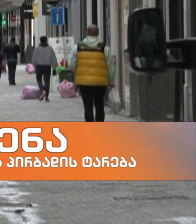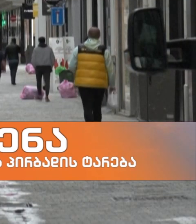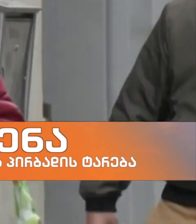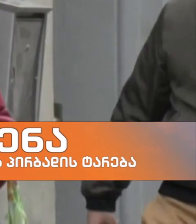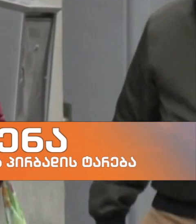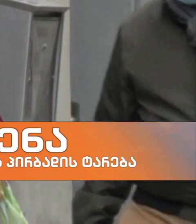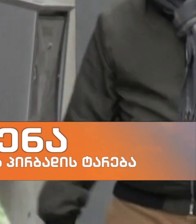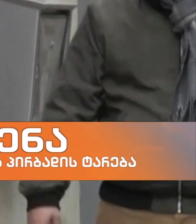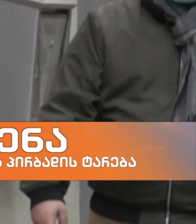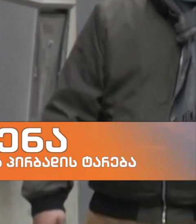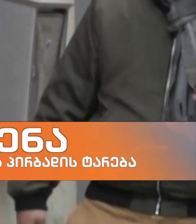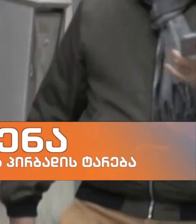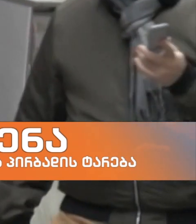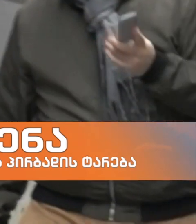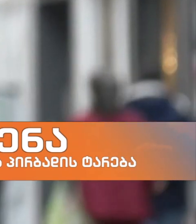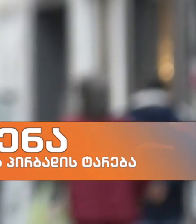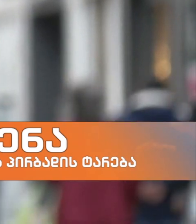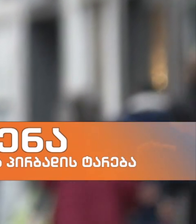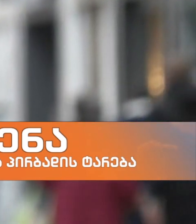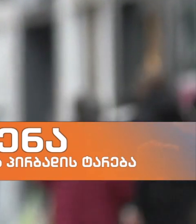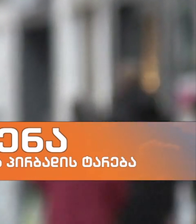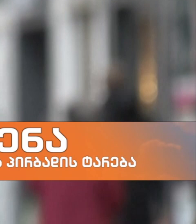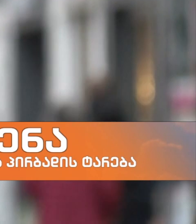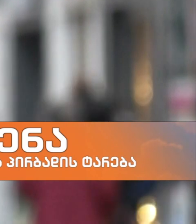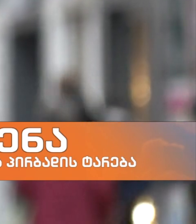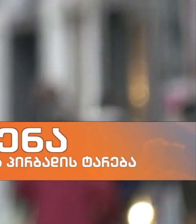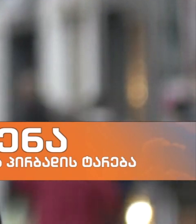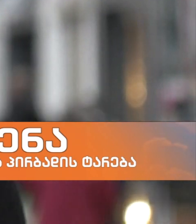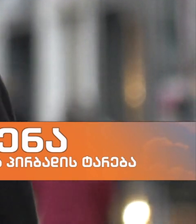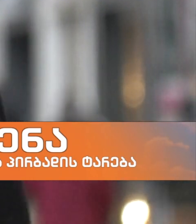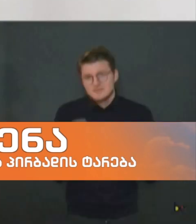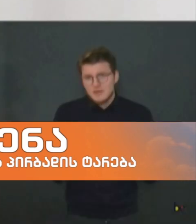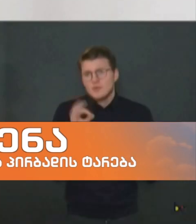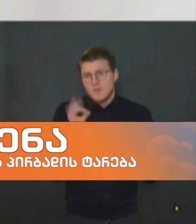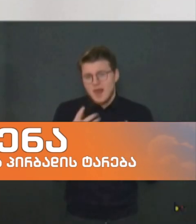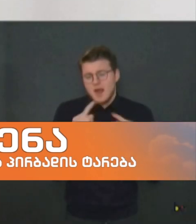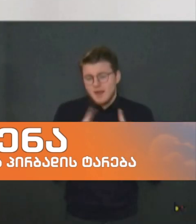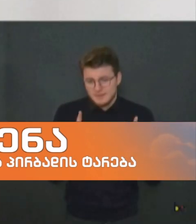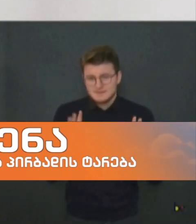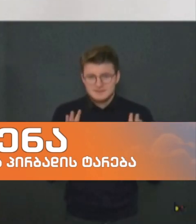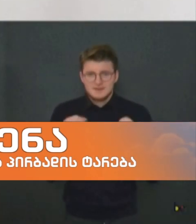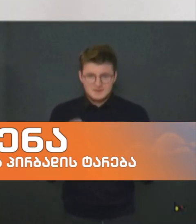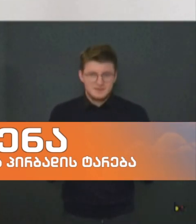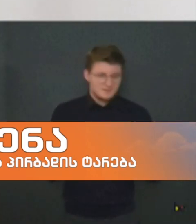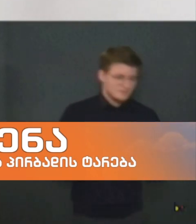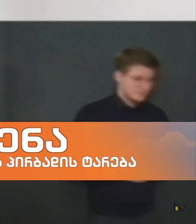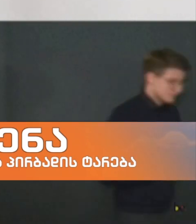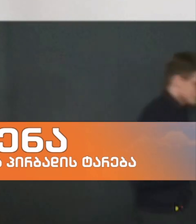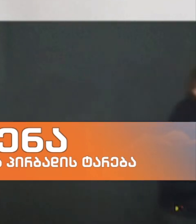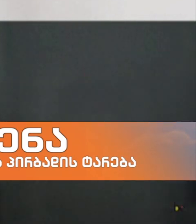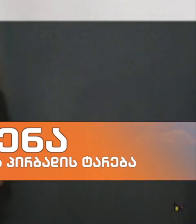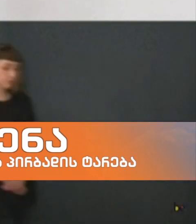ახალი შემთხვევებიდან 27% სწორედ ომიკრონით არის დაინფიცირებული. Nous pourrons célébrer Noël